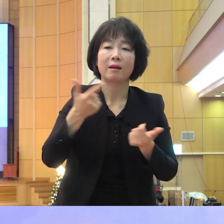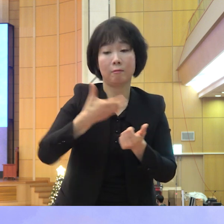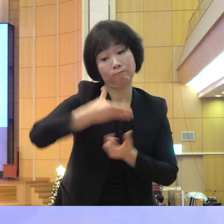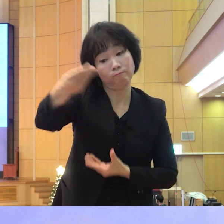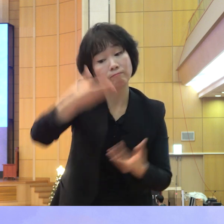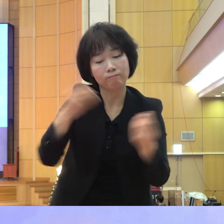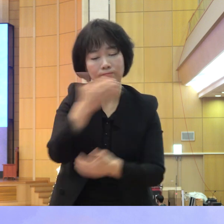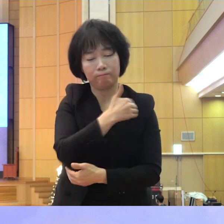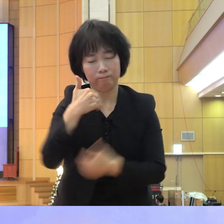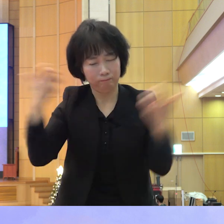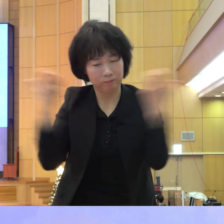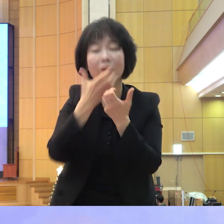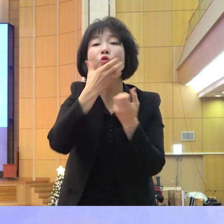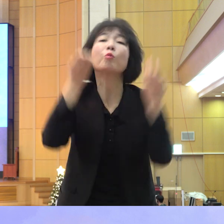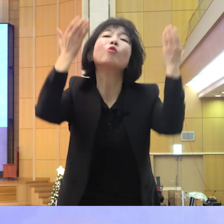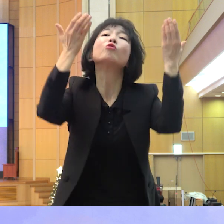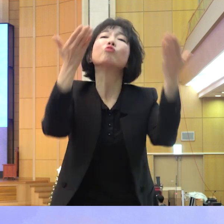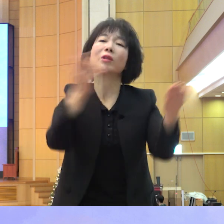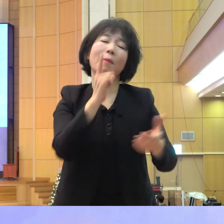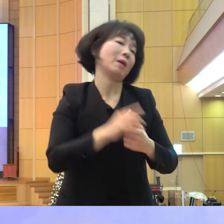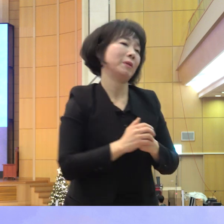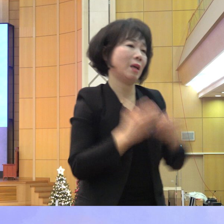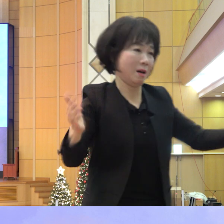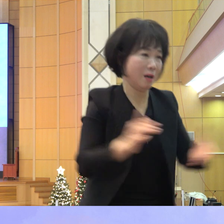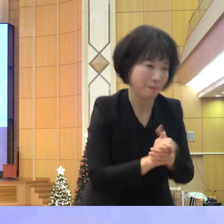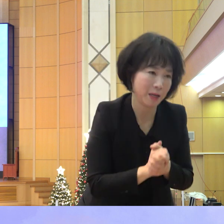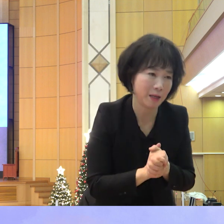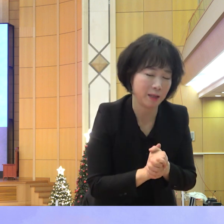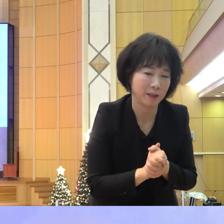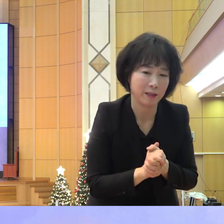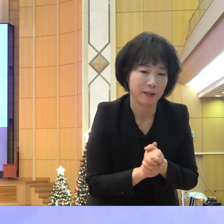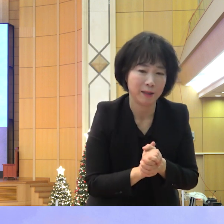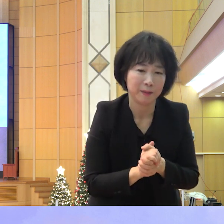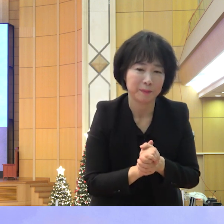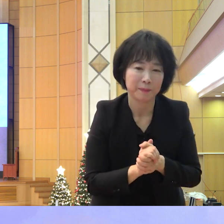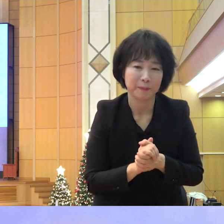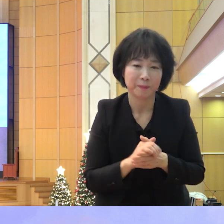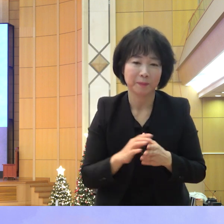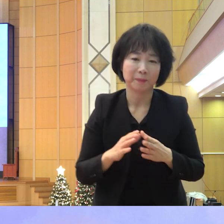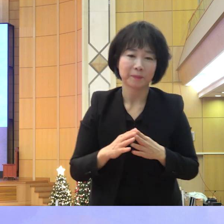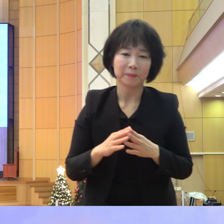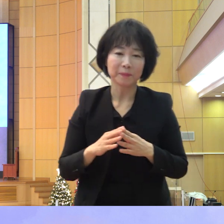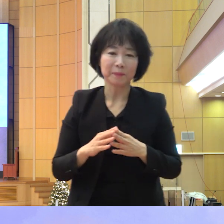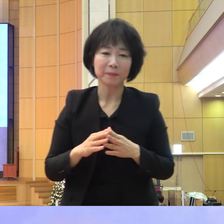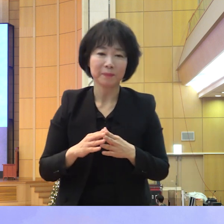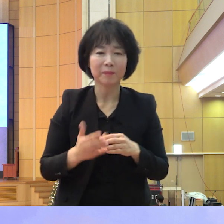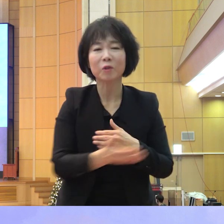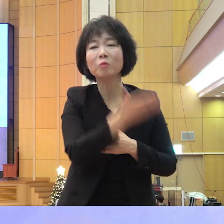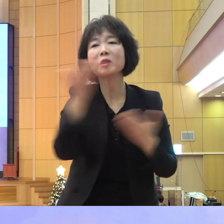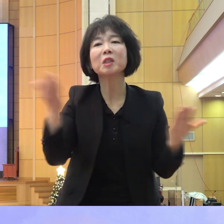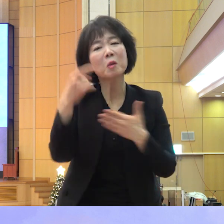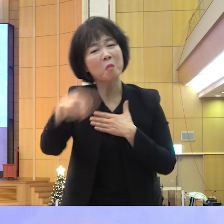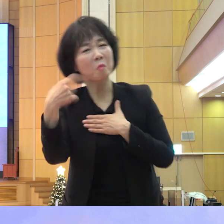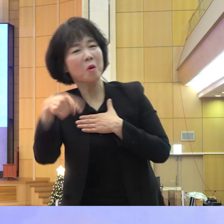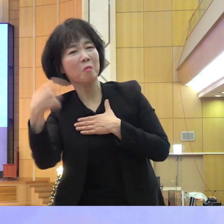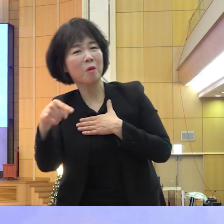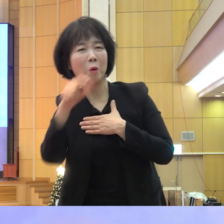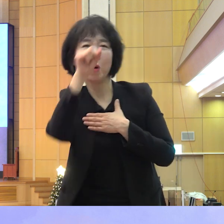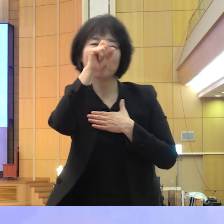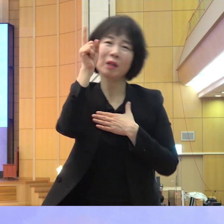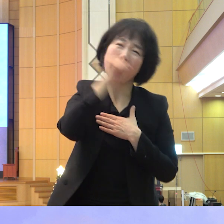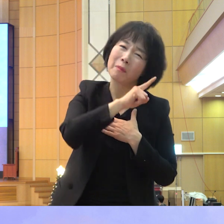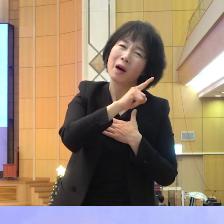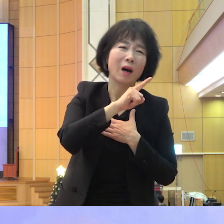아니하고 풍성한 복을 주시리라요. 할렐루야. 그러니까 너무 직업 어쩌고 저쩌고 남의 직업이 좋은